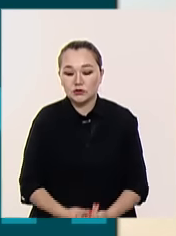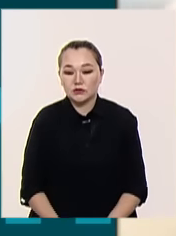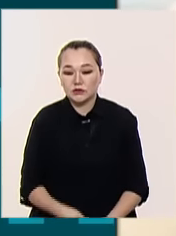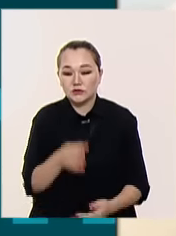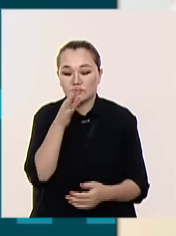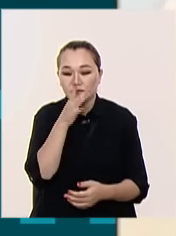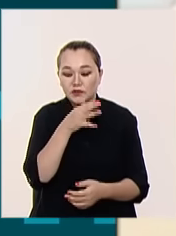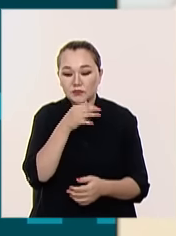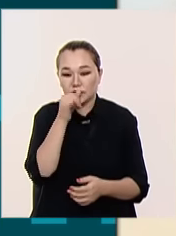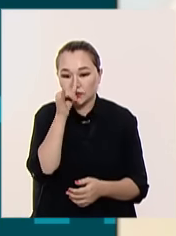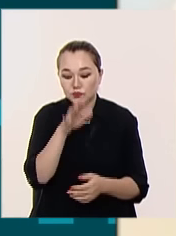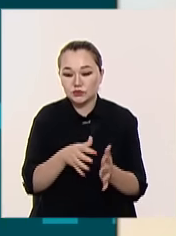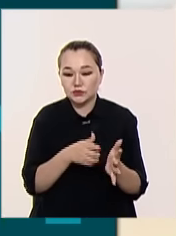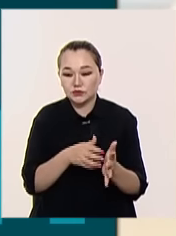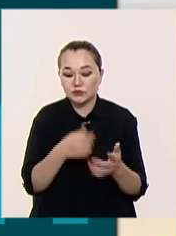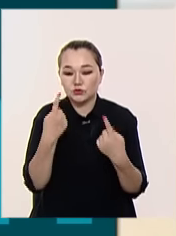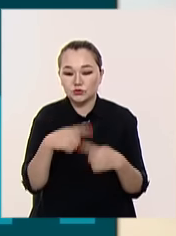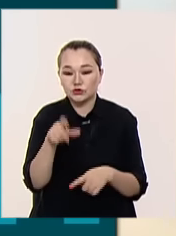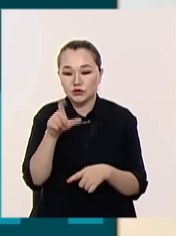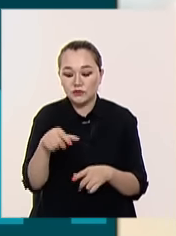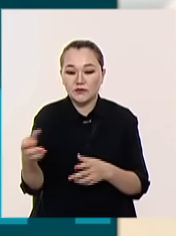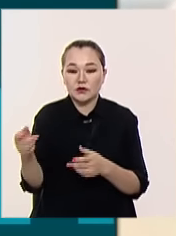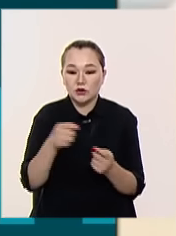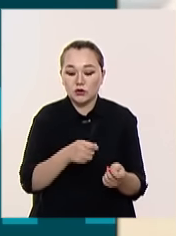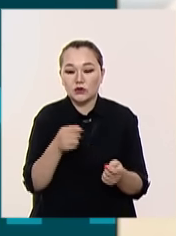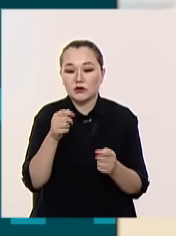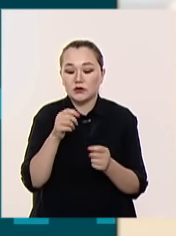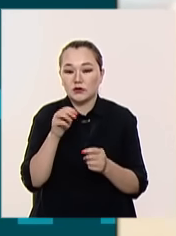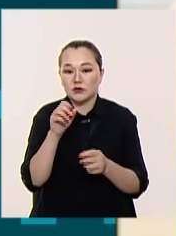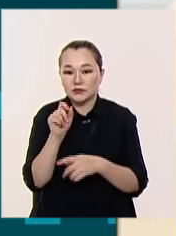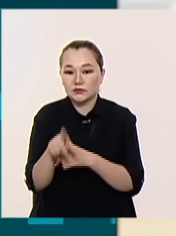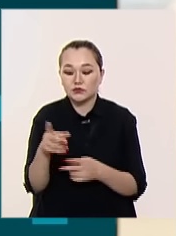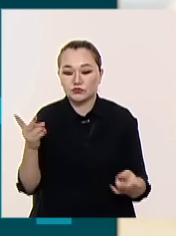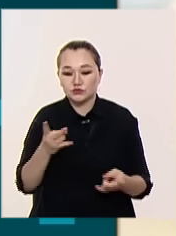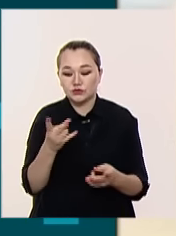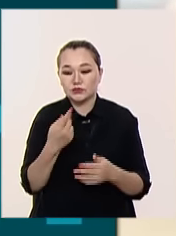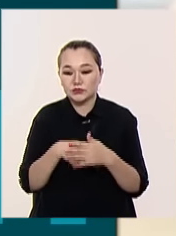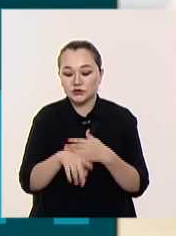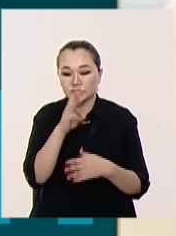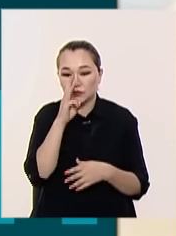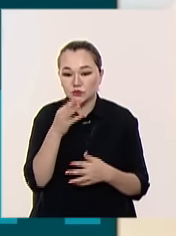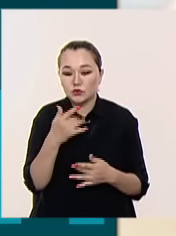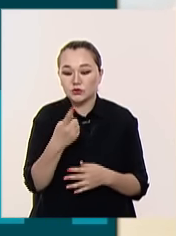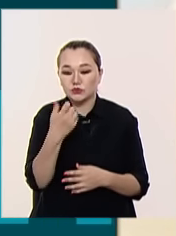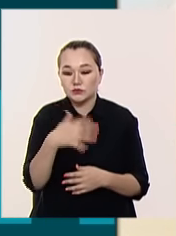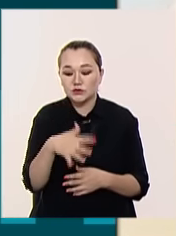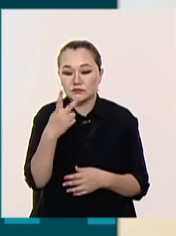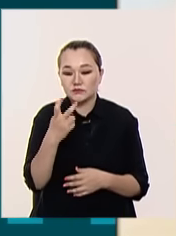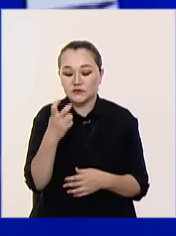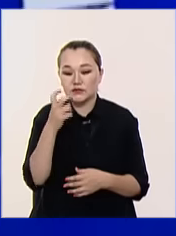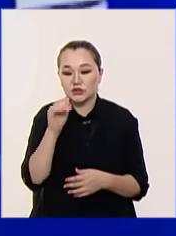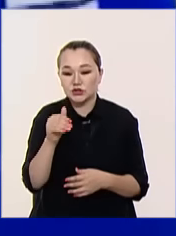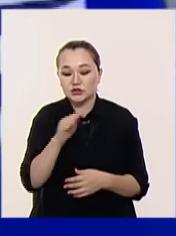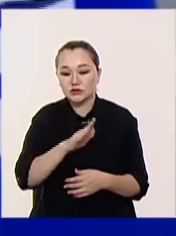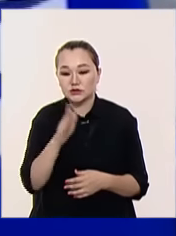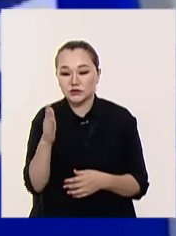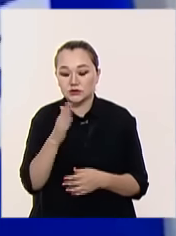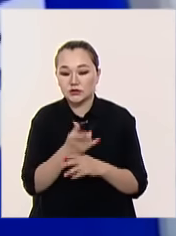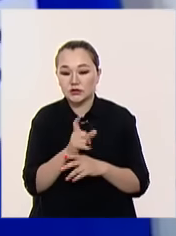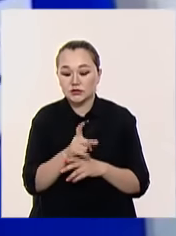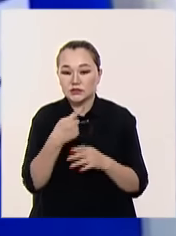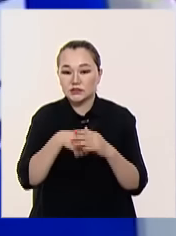Уақыт жетпегендіктен біз басқа адам жалдауымыз керек болады. Мен қазір зарплата қанша? 150-200 арасында ғой. Яғни